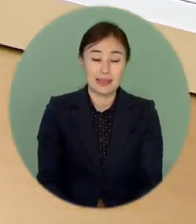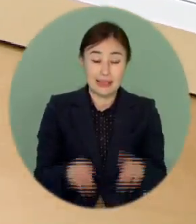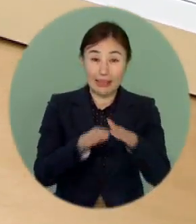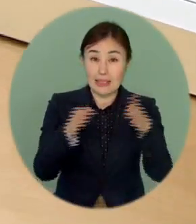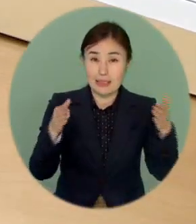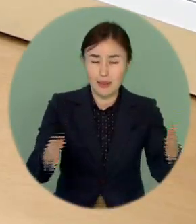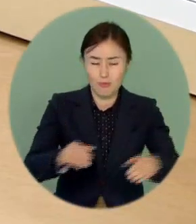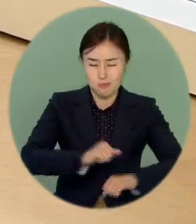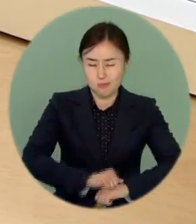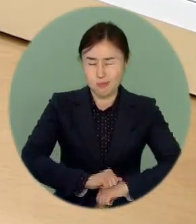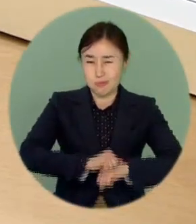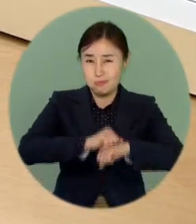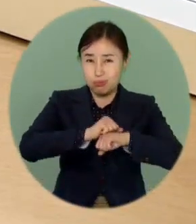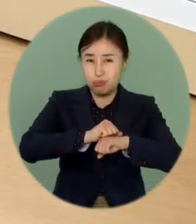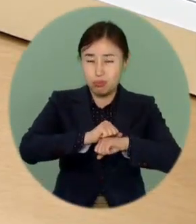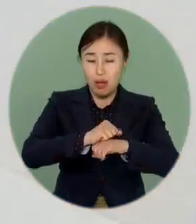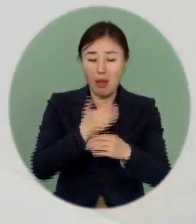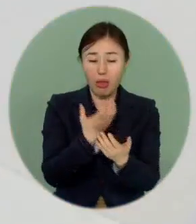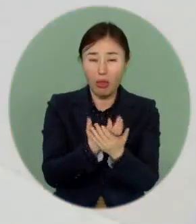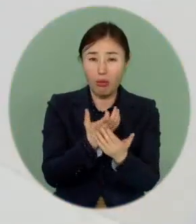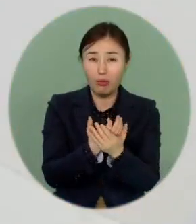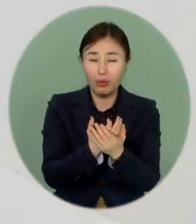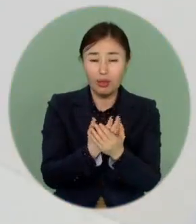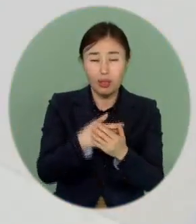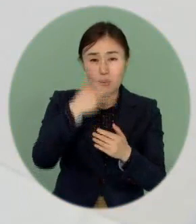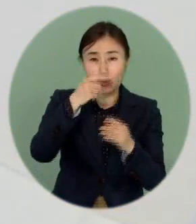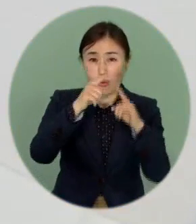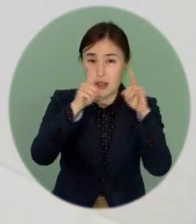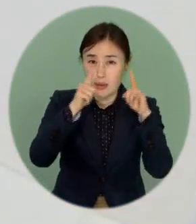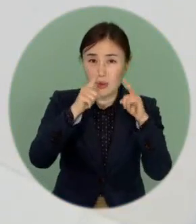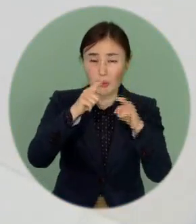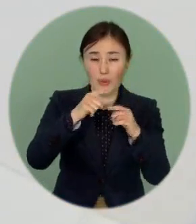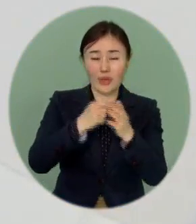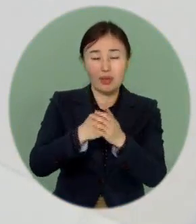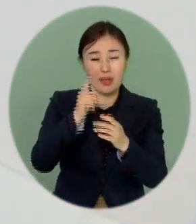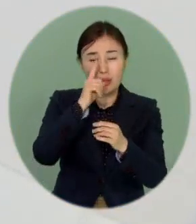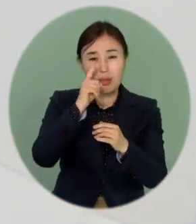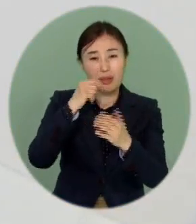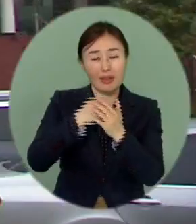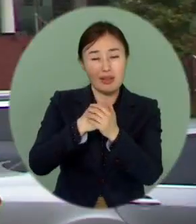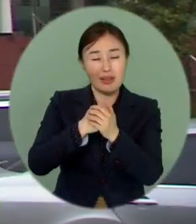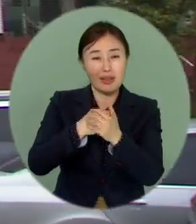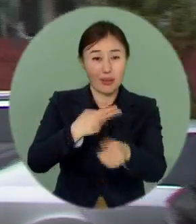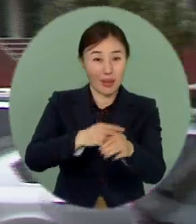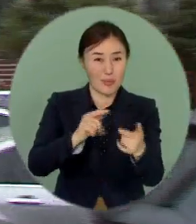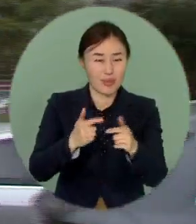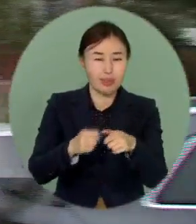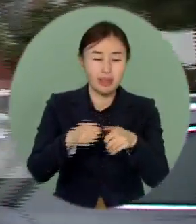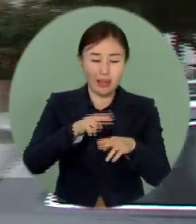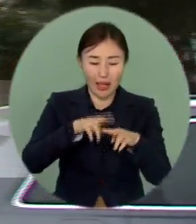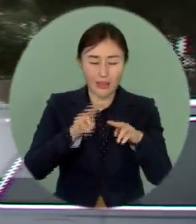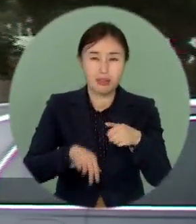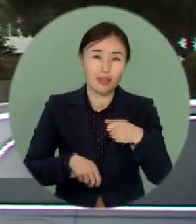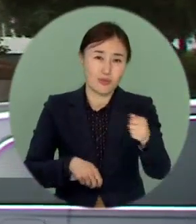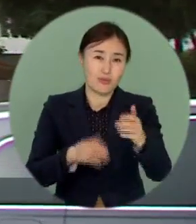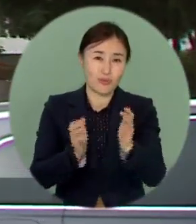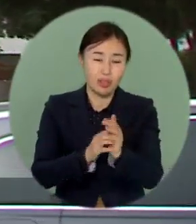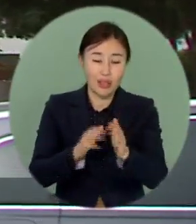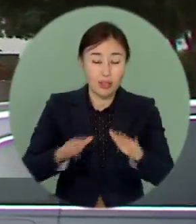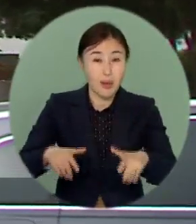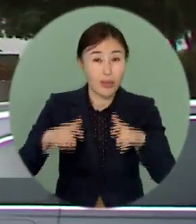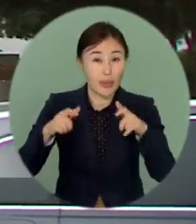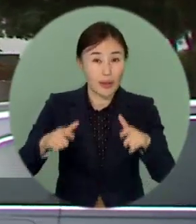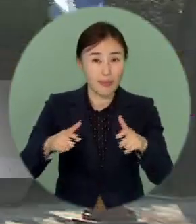책상에 차곡히 쌓인 종이 서류들. 조선대 의과대학 교수들이 제출한 사직서입니다. 현재까지 전남대 의대